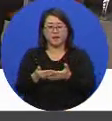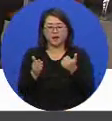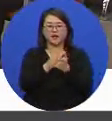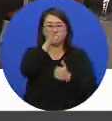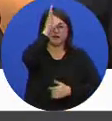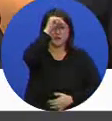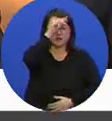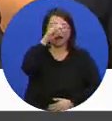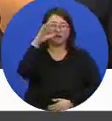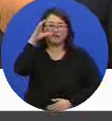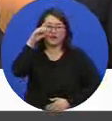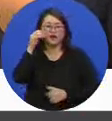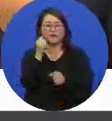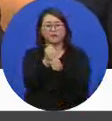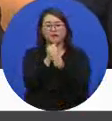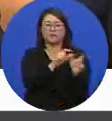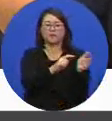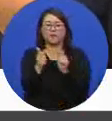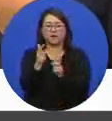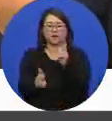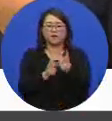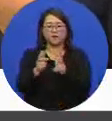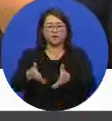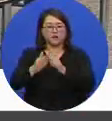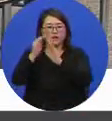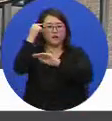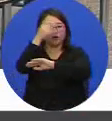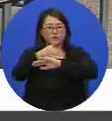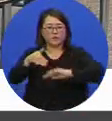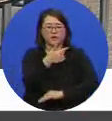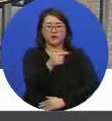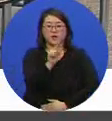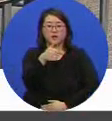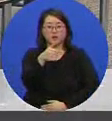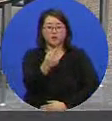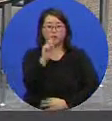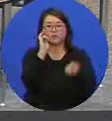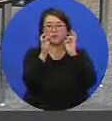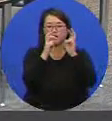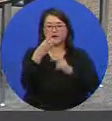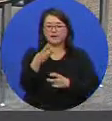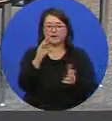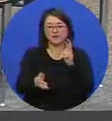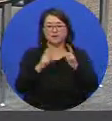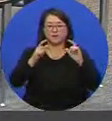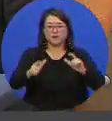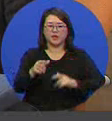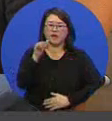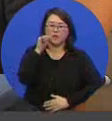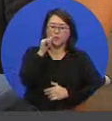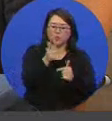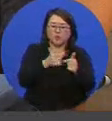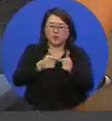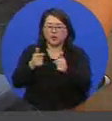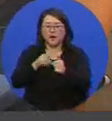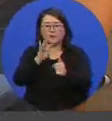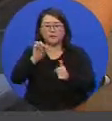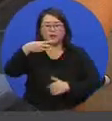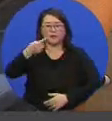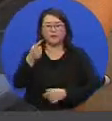달걀 가공시설을 지을 예정입니다. 나노플렉스는 제3산업단지에 농약과 비료 등을 생산하는